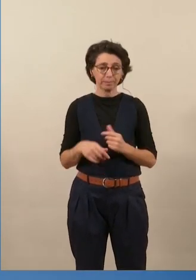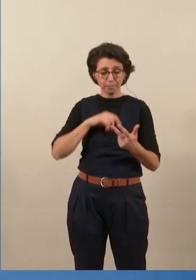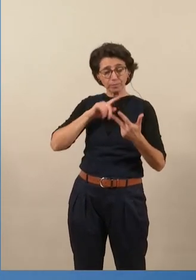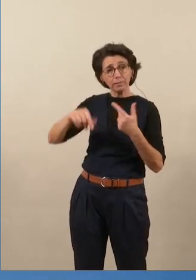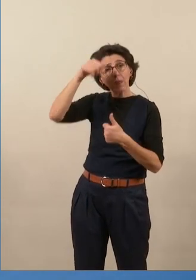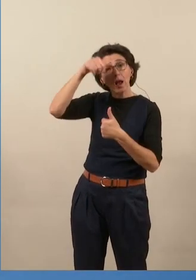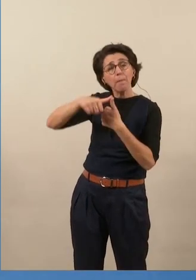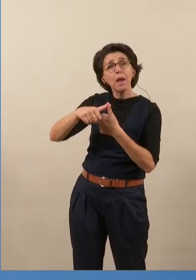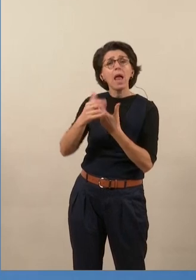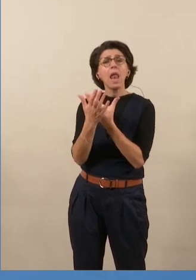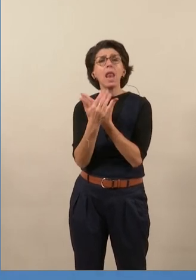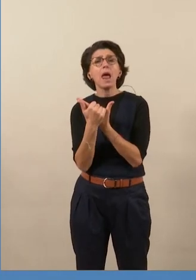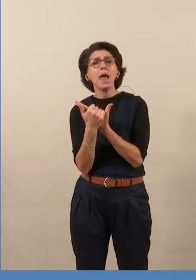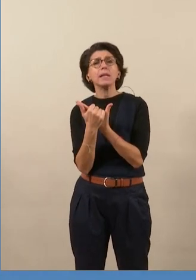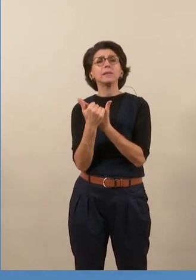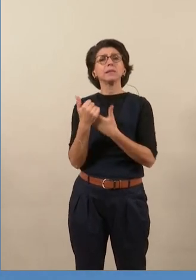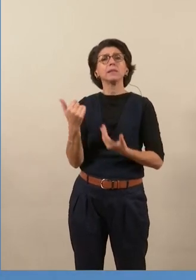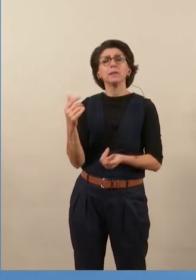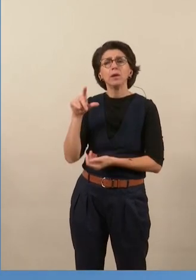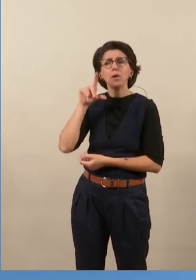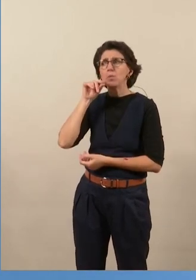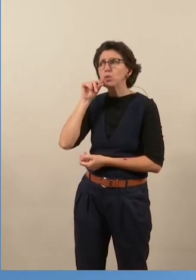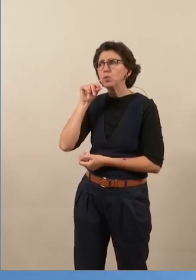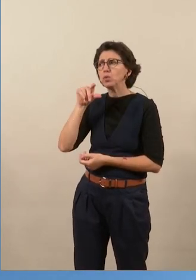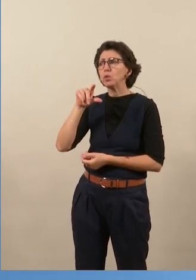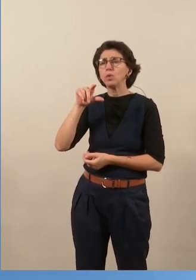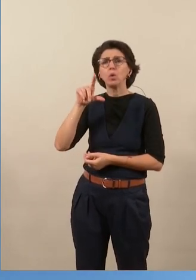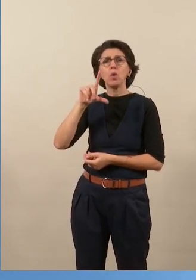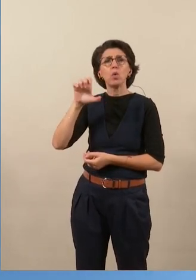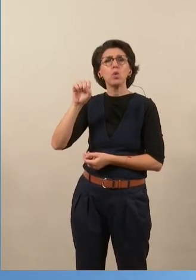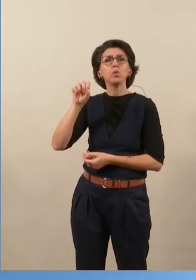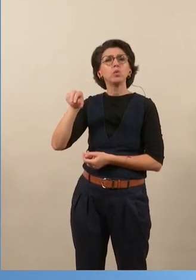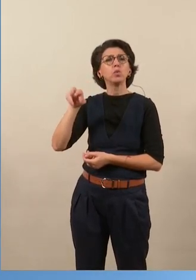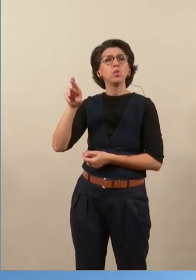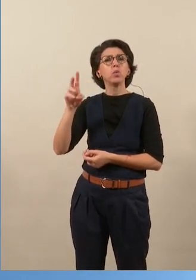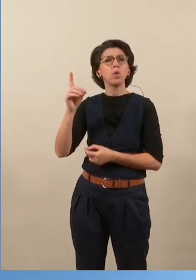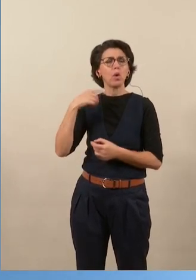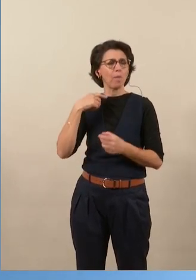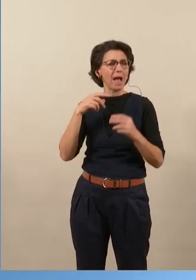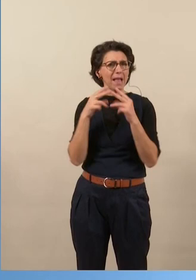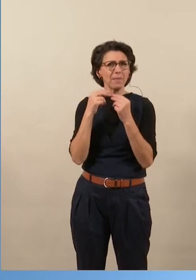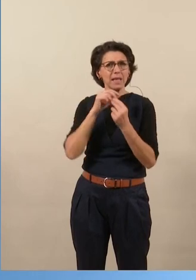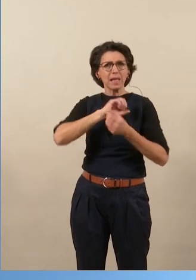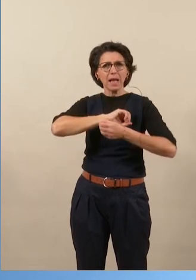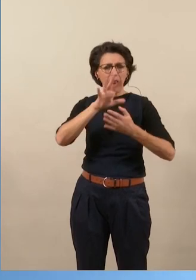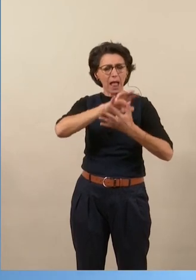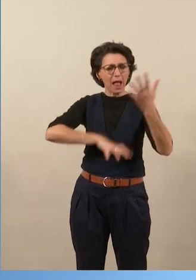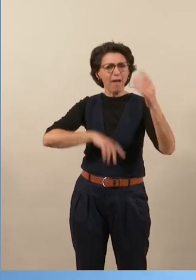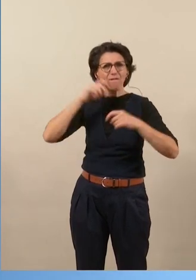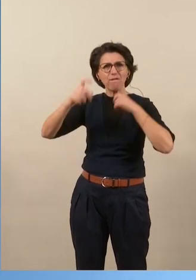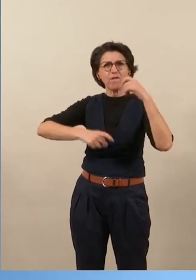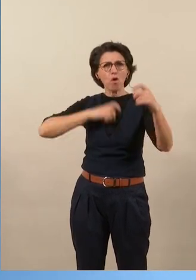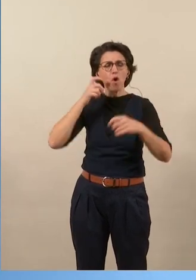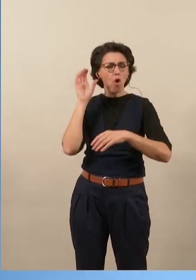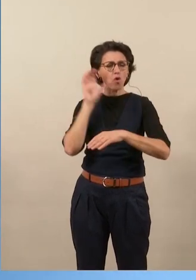expliquait la violence inouie avec laquelle vous traitez le personnel celleelà je l'aime bien en citant après Émilie Odos